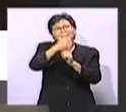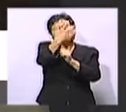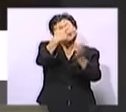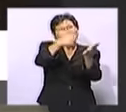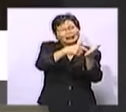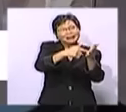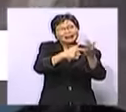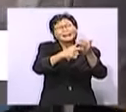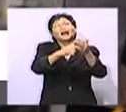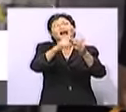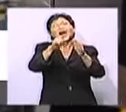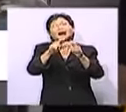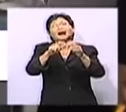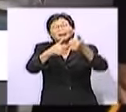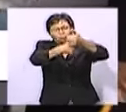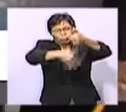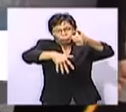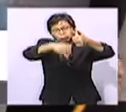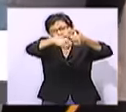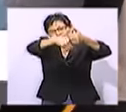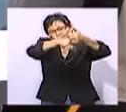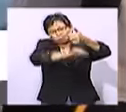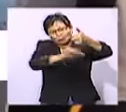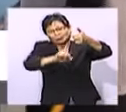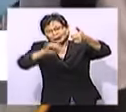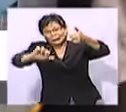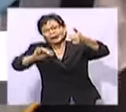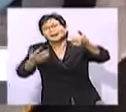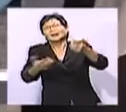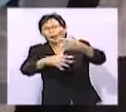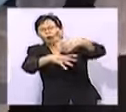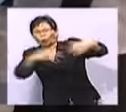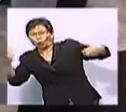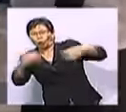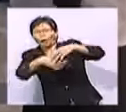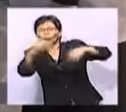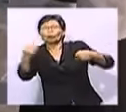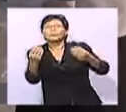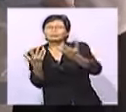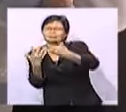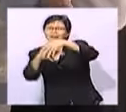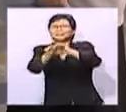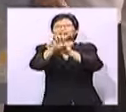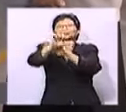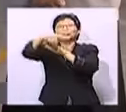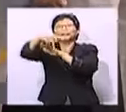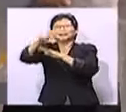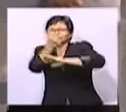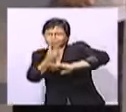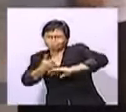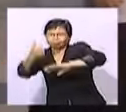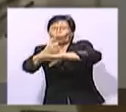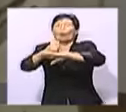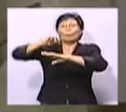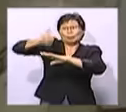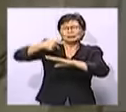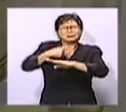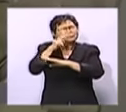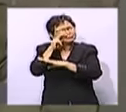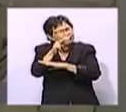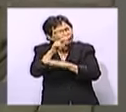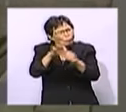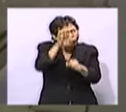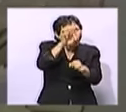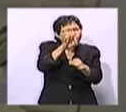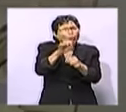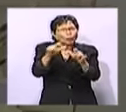lagi komponen parti isytihar keluar daripada BN membentuk gabungan parti Sarawak GPS. Esok kita akan tinjau